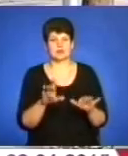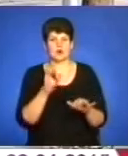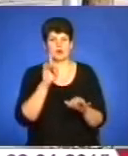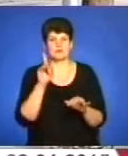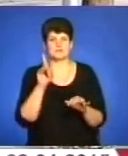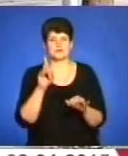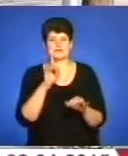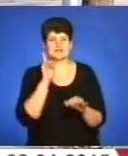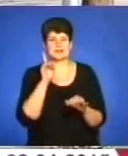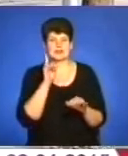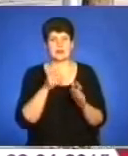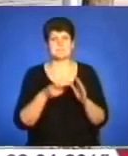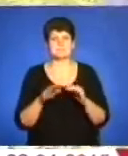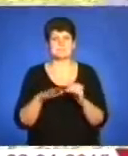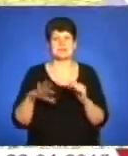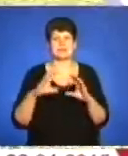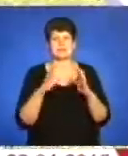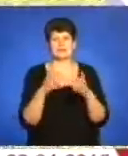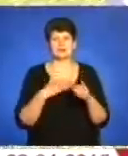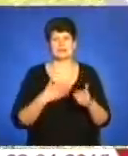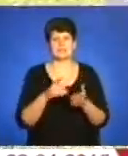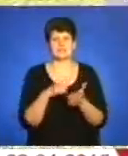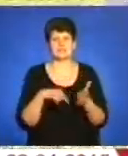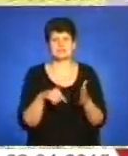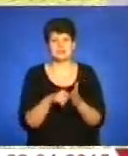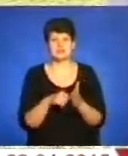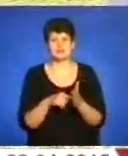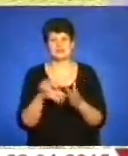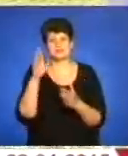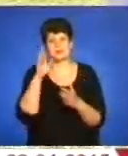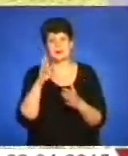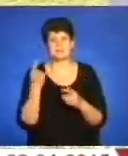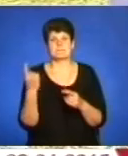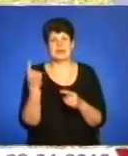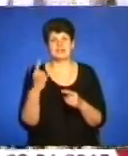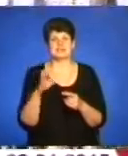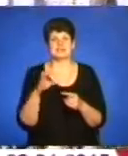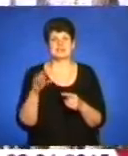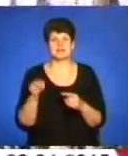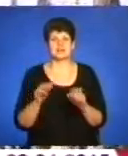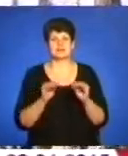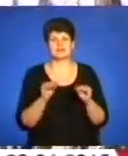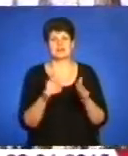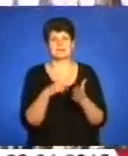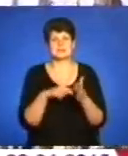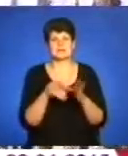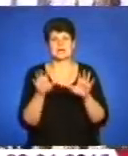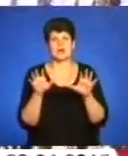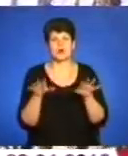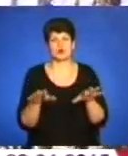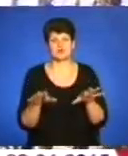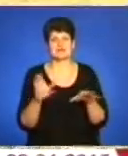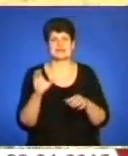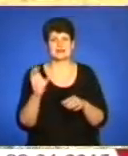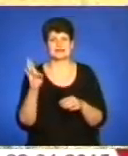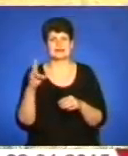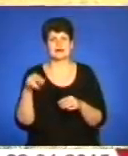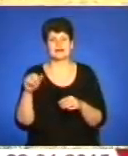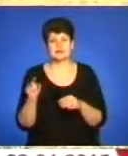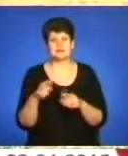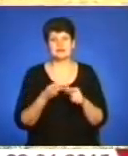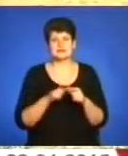наше місто, нашу країну. Перший саджанець на алеї миру посадив міський голова Тернополя Сергій Надал. Символічно платани